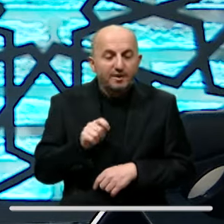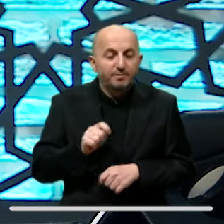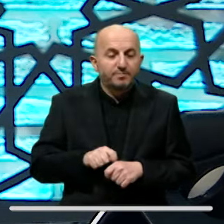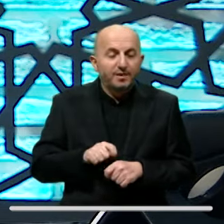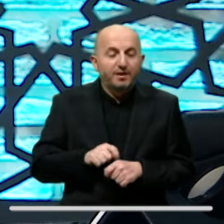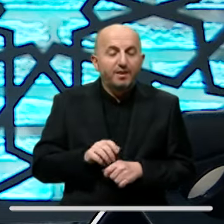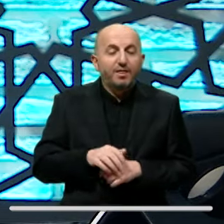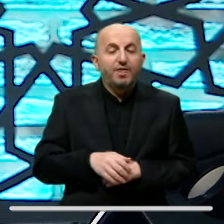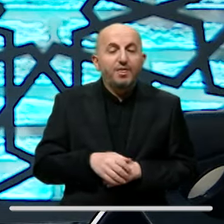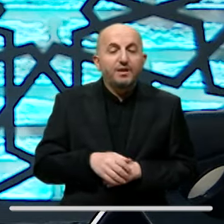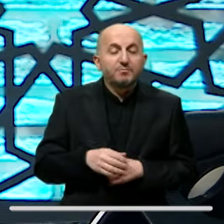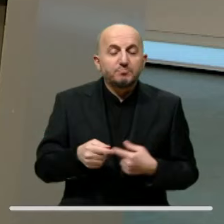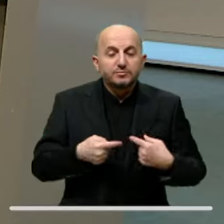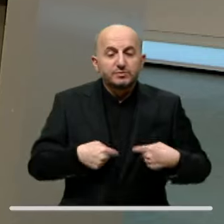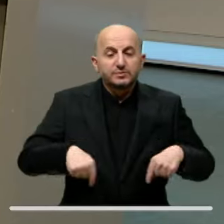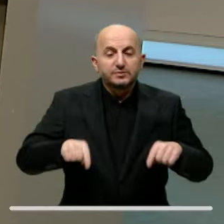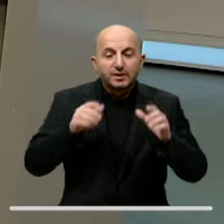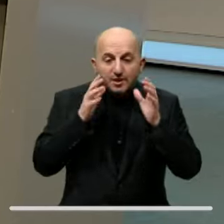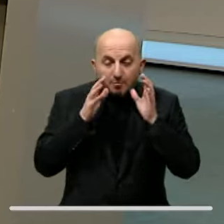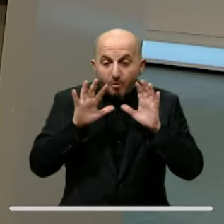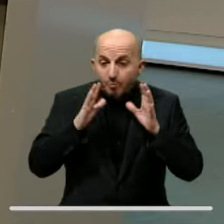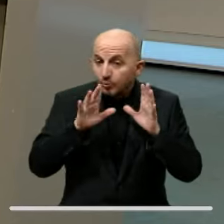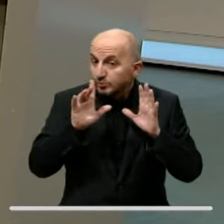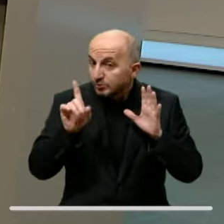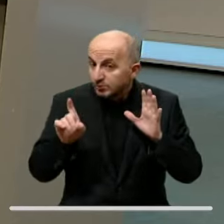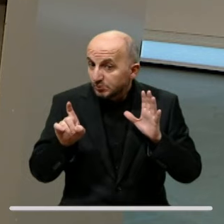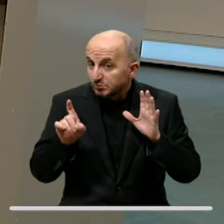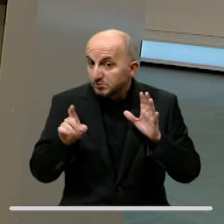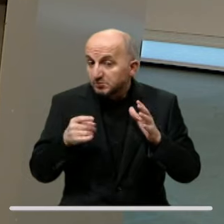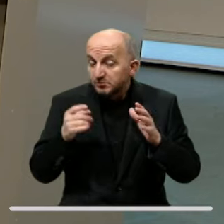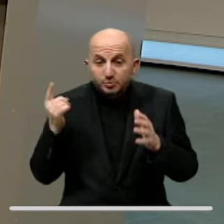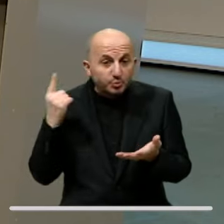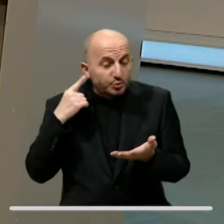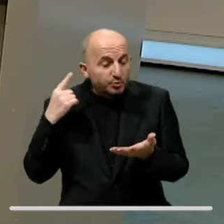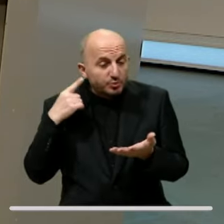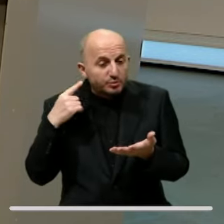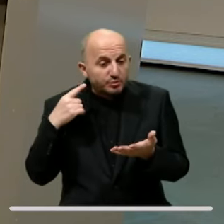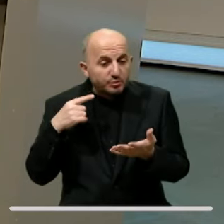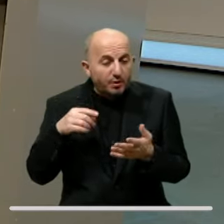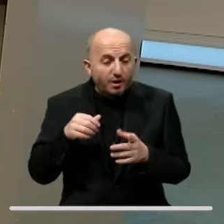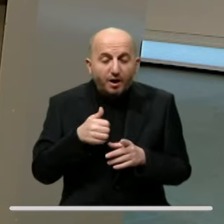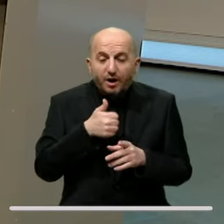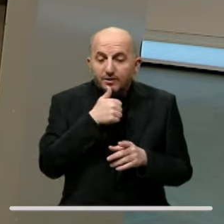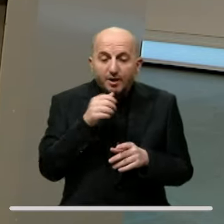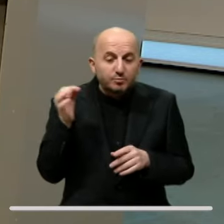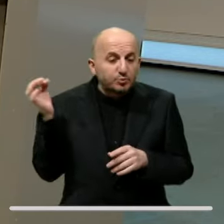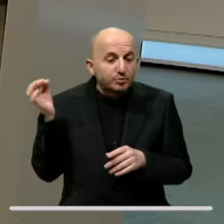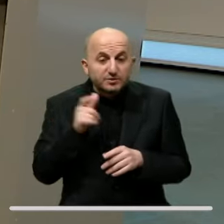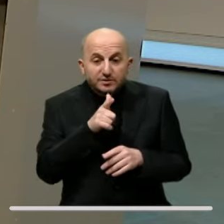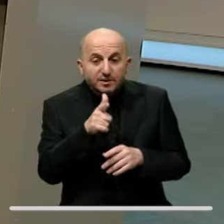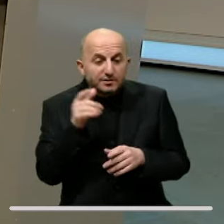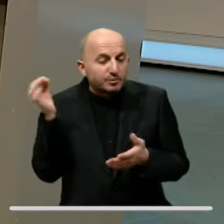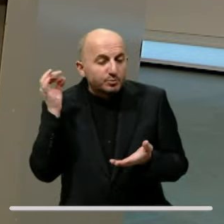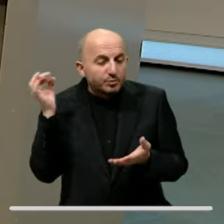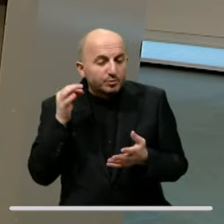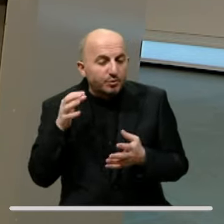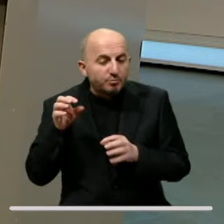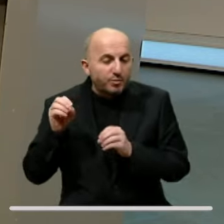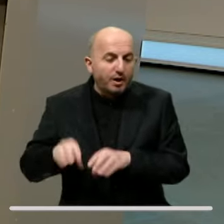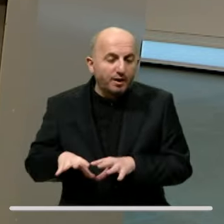böyle olunca biz de namaz acaba bozuldu mu bozulmadı mı? Biz de bunu duyduk diyor yani. Adam da bu sesi duydu ve onu almaktan